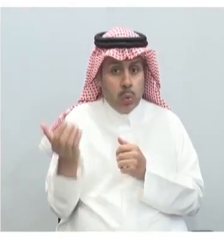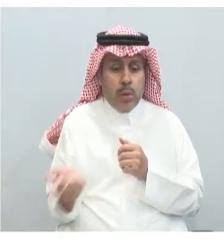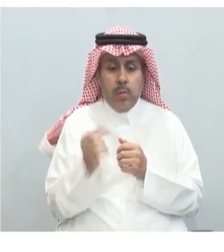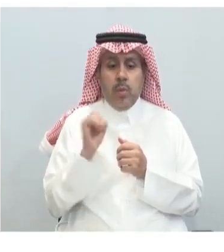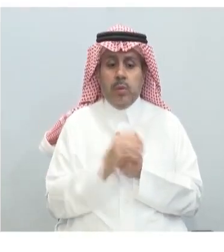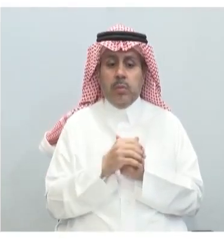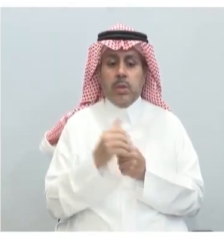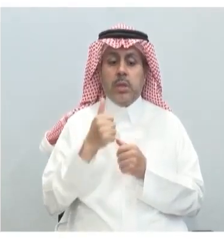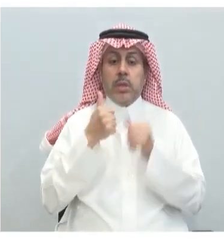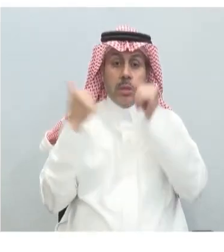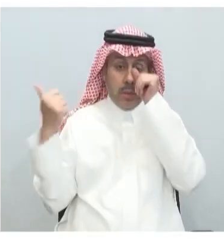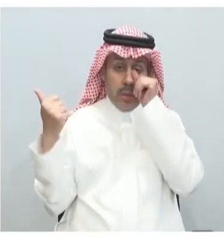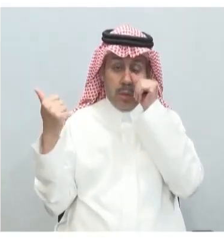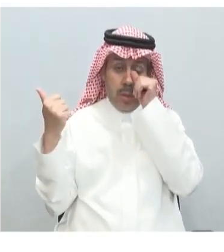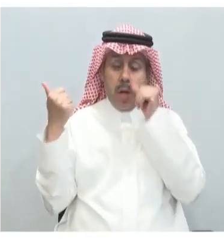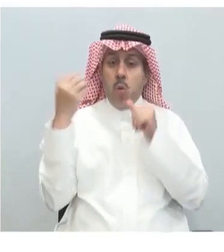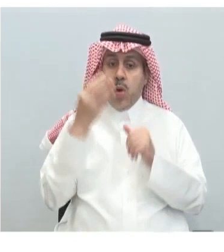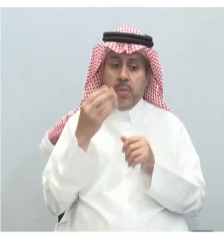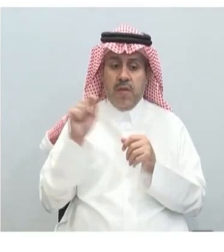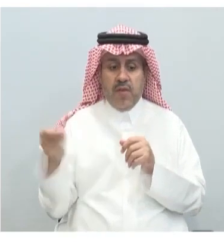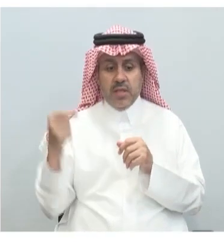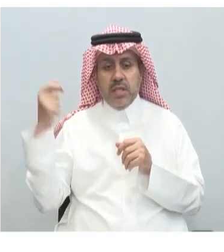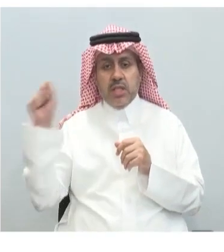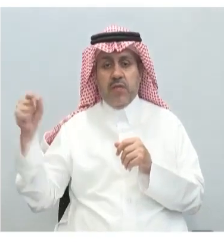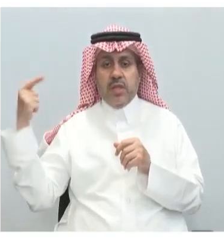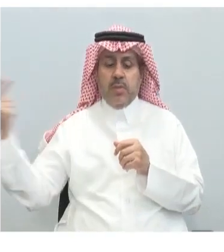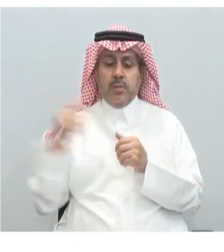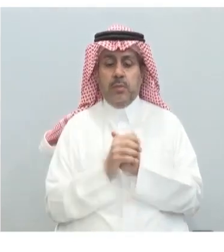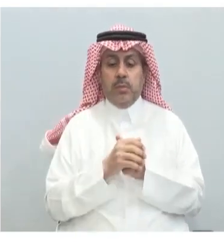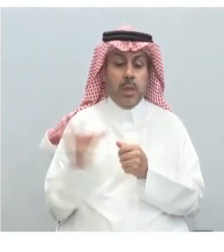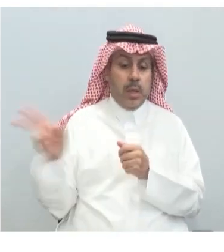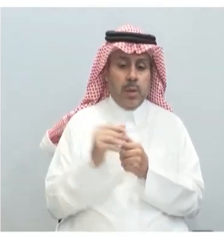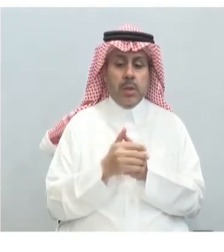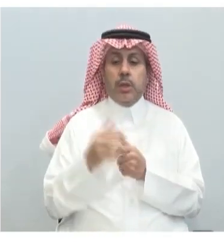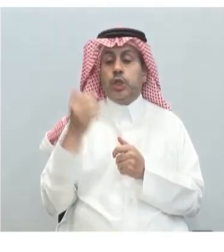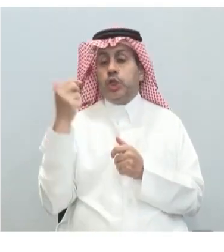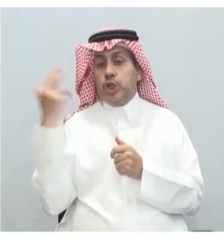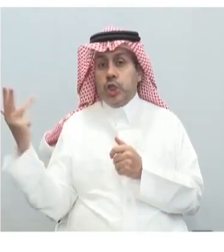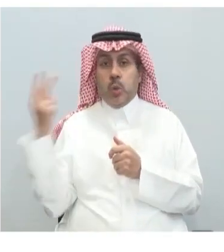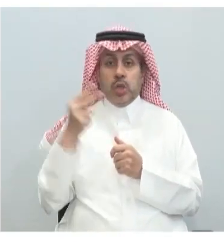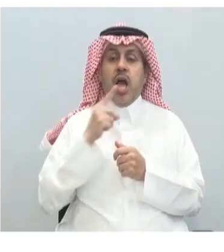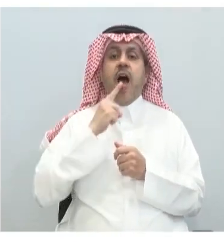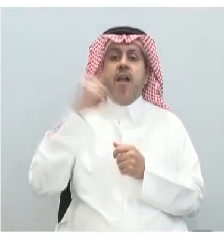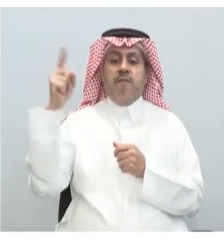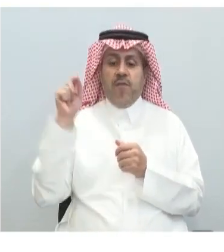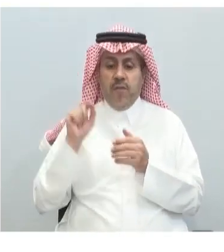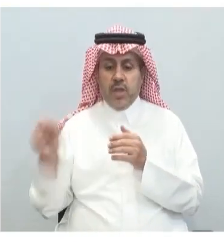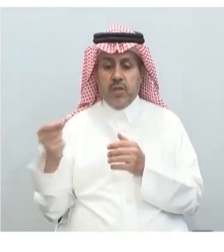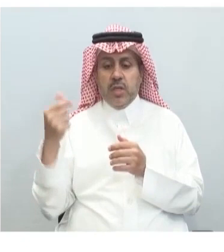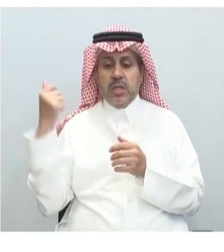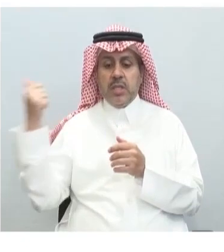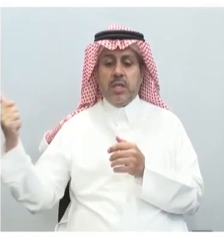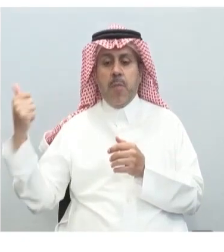46.7 اذا ستعطيني القيمه 29670 كو جول لكل